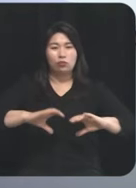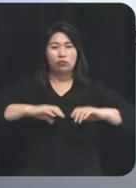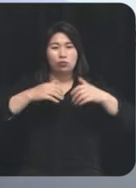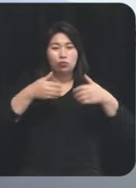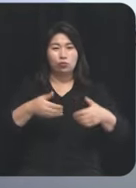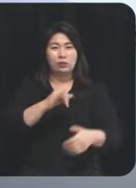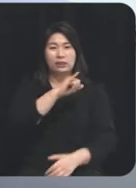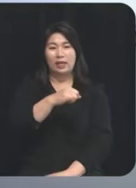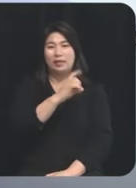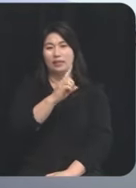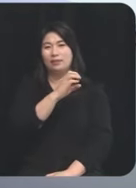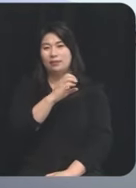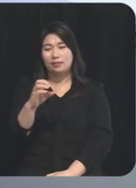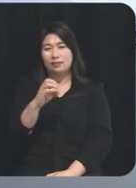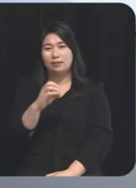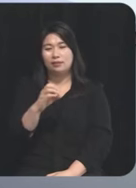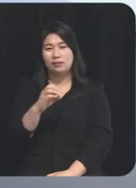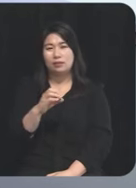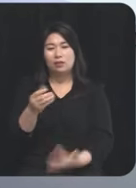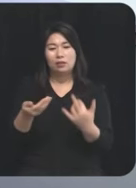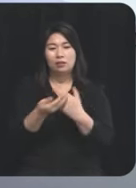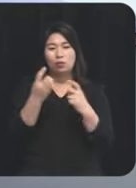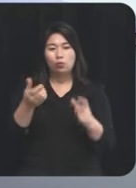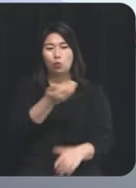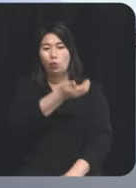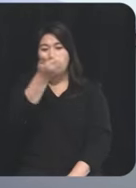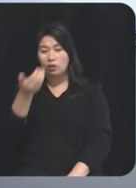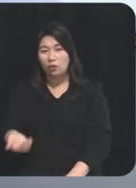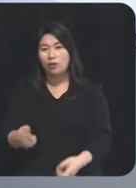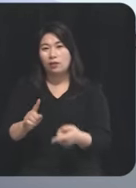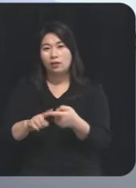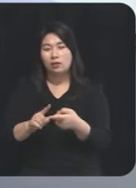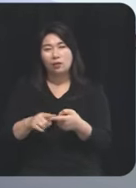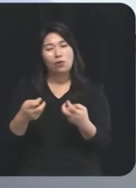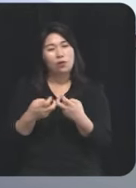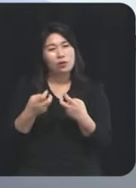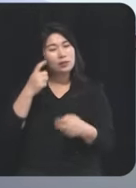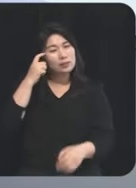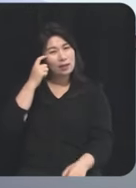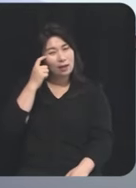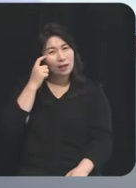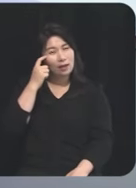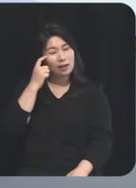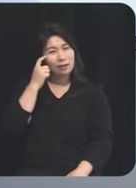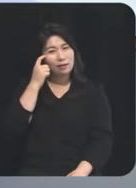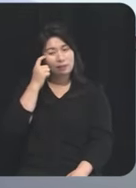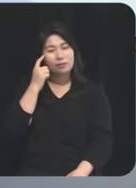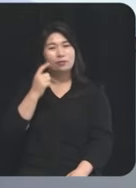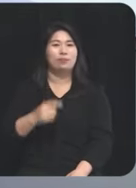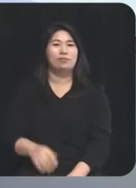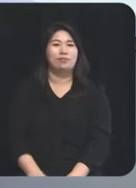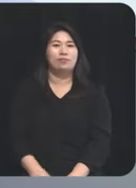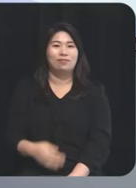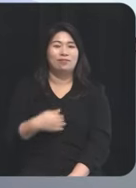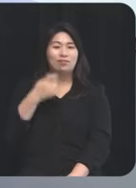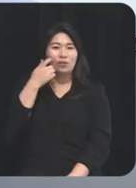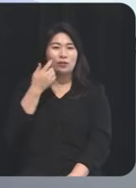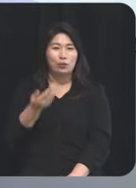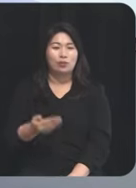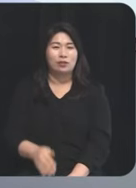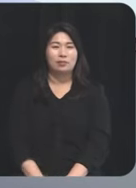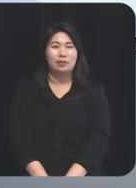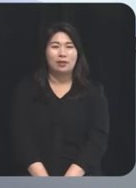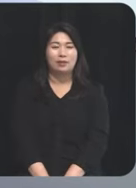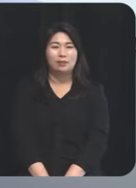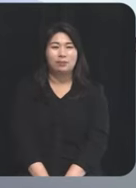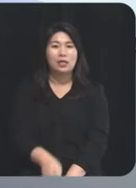제주국제자유도시개발센터, 그러니까 JDC의 제주 이관 여부에 대해서 어떤 의견을 갖고 계신지 여쭤보도록 하겠습니다.